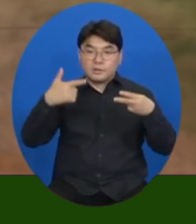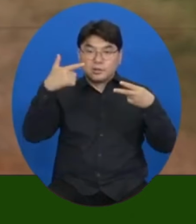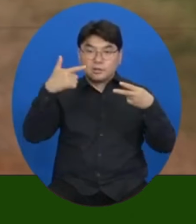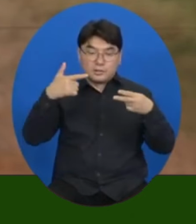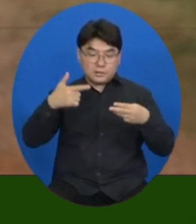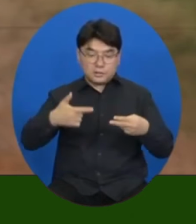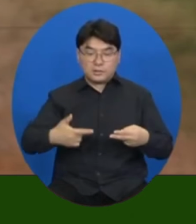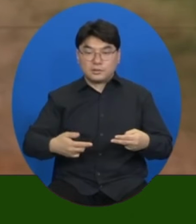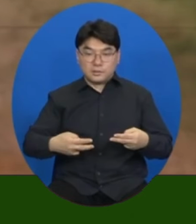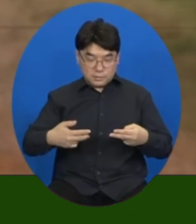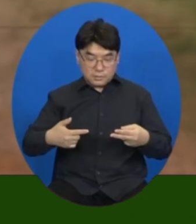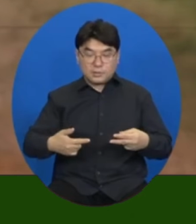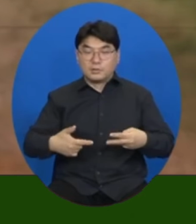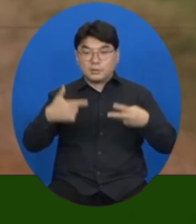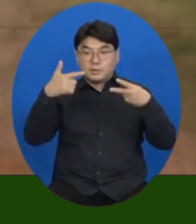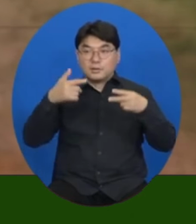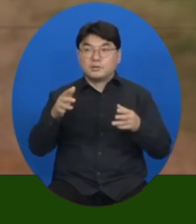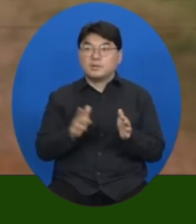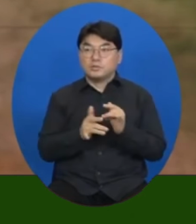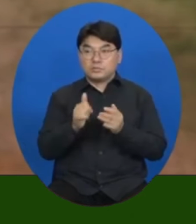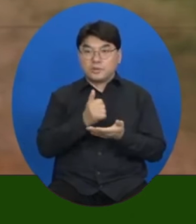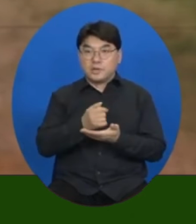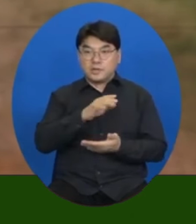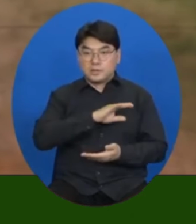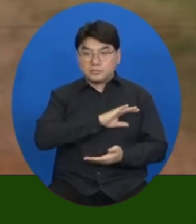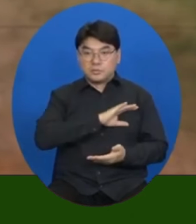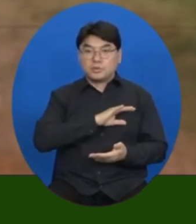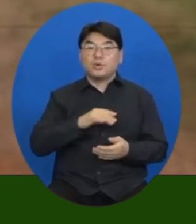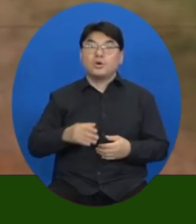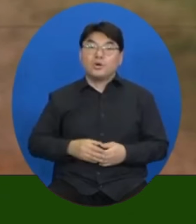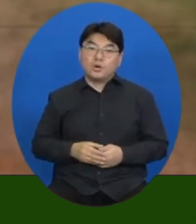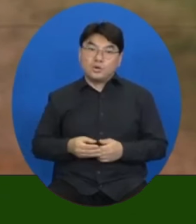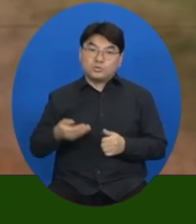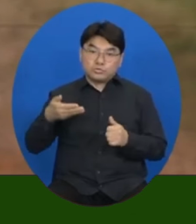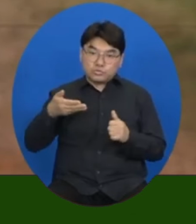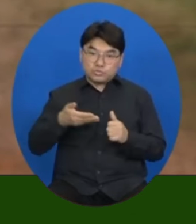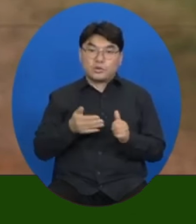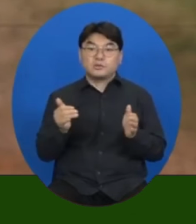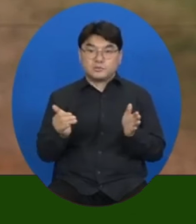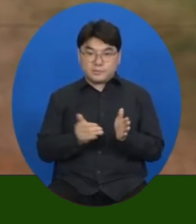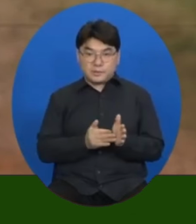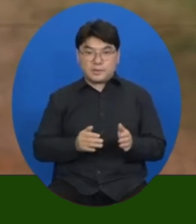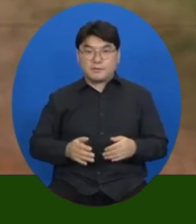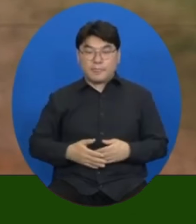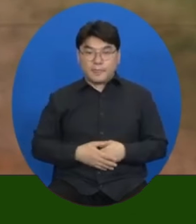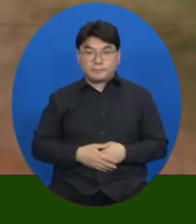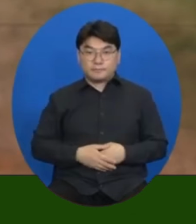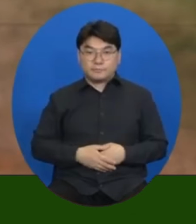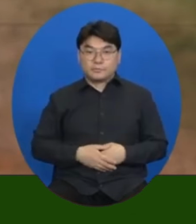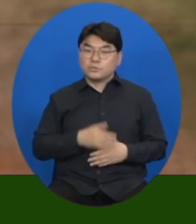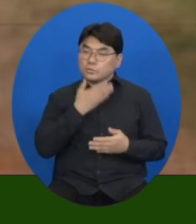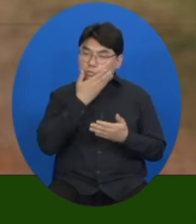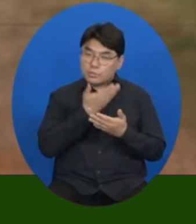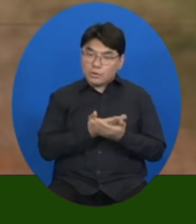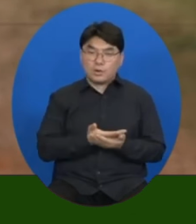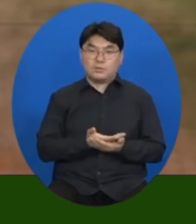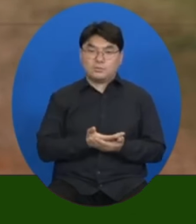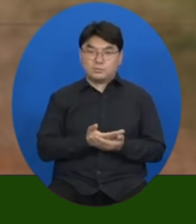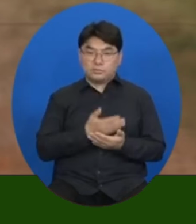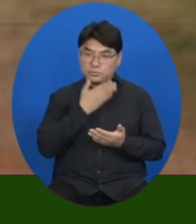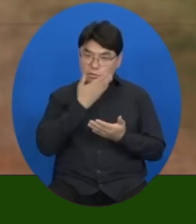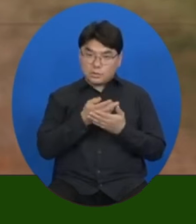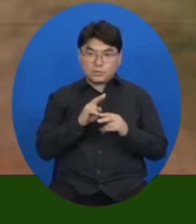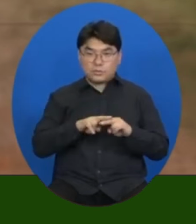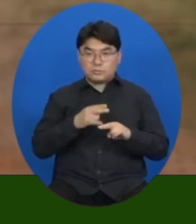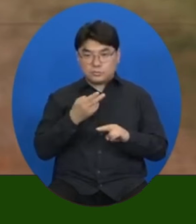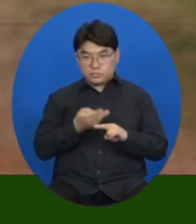딸에게 물려준 겁니다 아 가장 가장 고기한 산이죠 가장